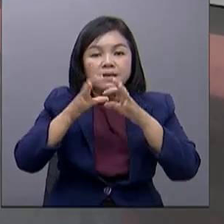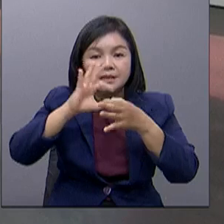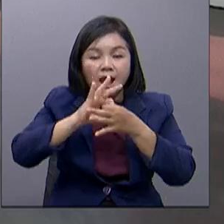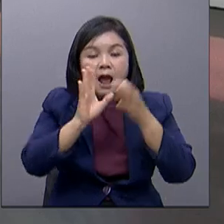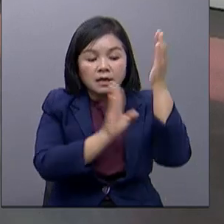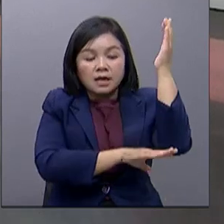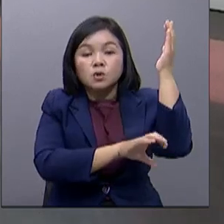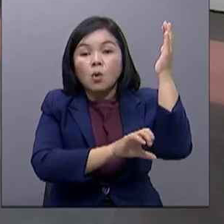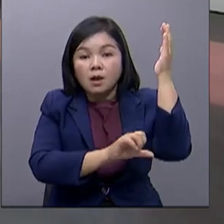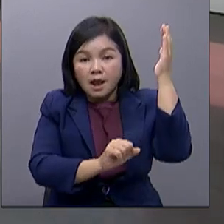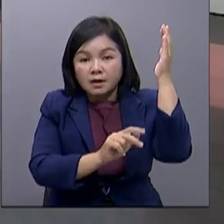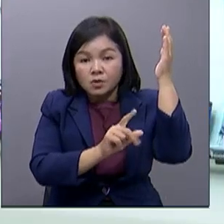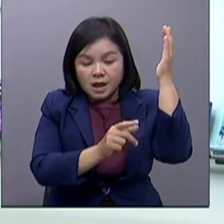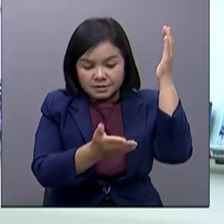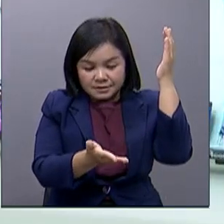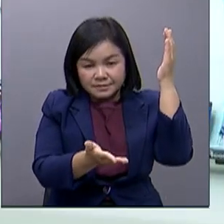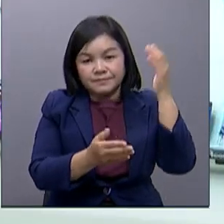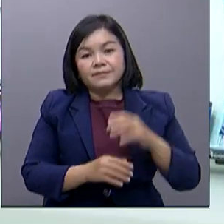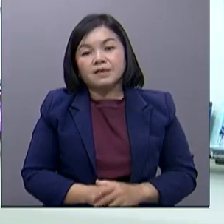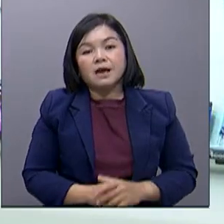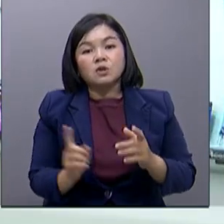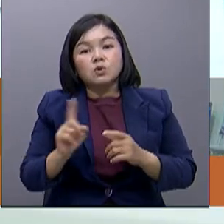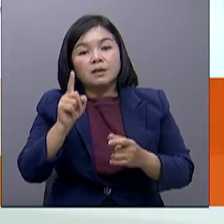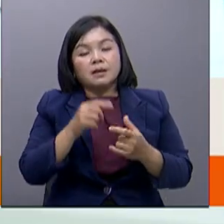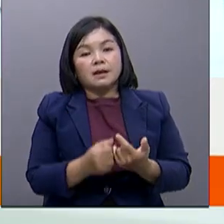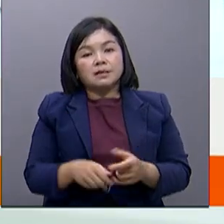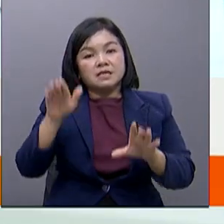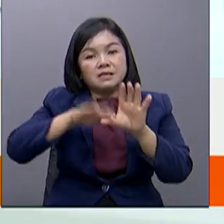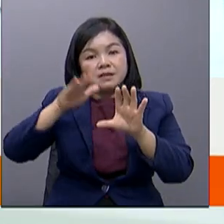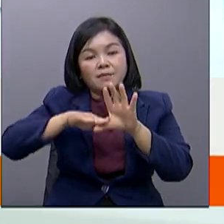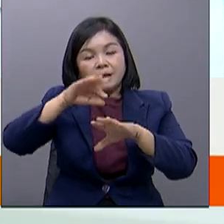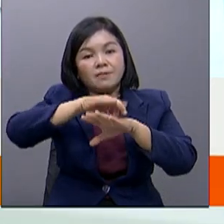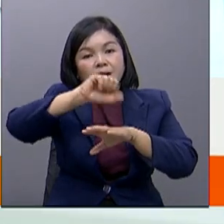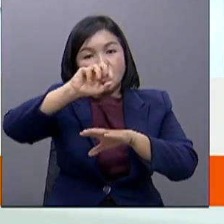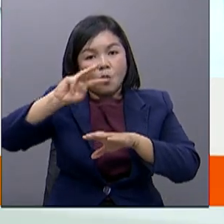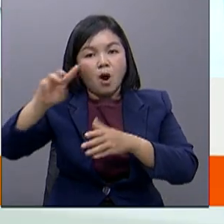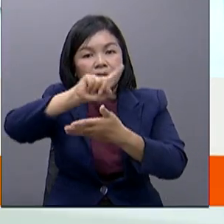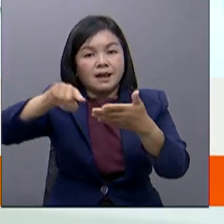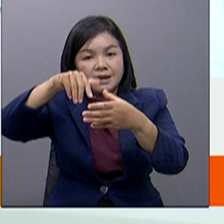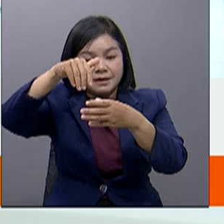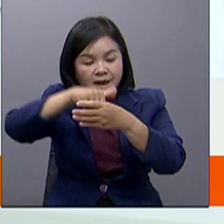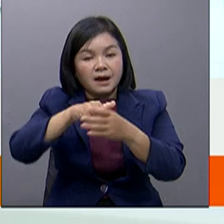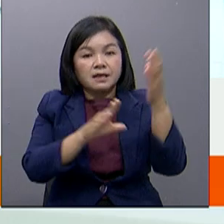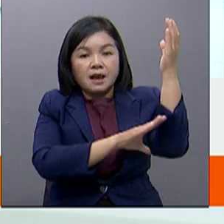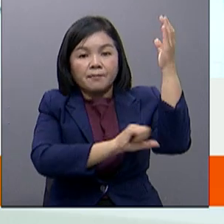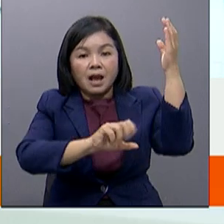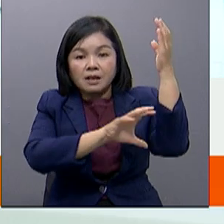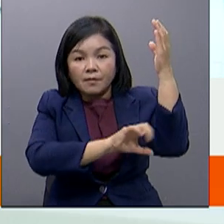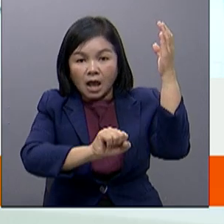จังหวัดสงขลาครับเชิญครับค่ะที่นี่เป็นสถานที่รับเลือกสวระดับอำเภอของอำเภอหาดใหญ่จังหวัดสงขลาค่ะ